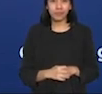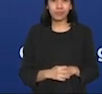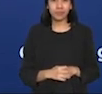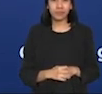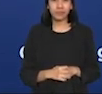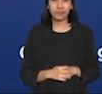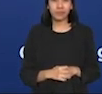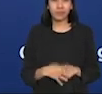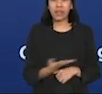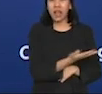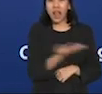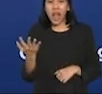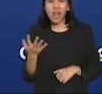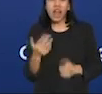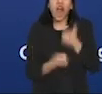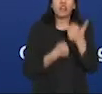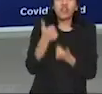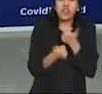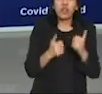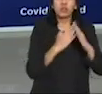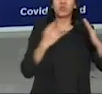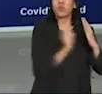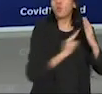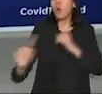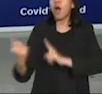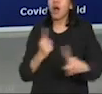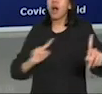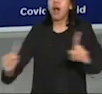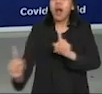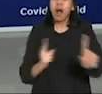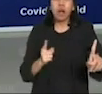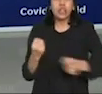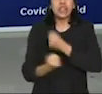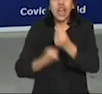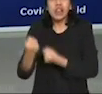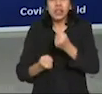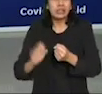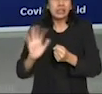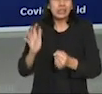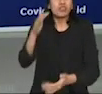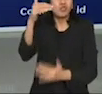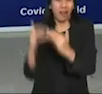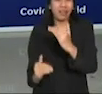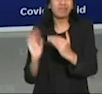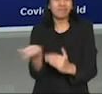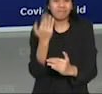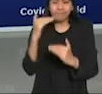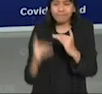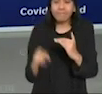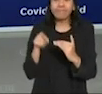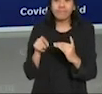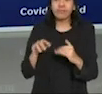mengurangi aktivitas sosial pada daerah yang sudah melaksanakan PSB maupun yang belum dengan